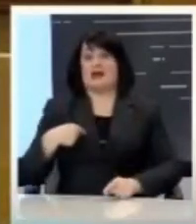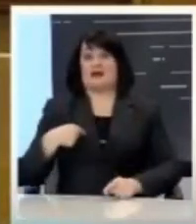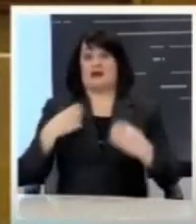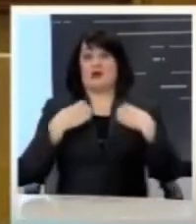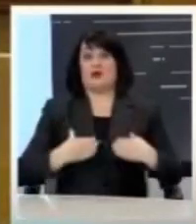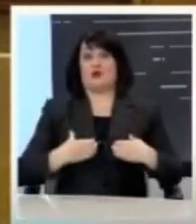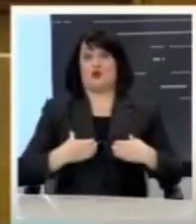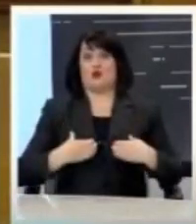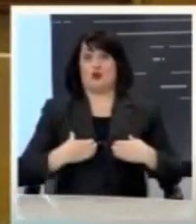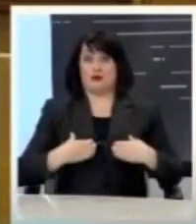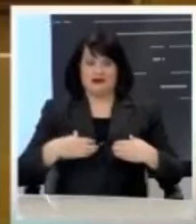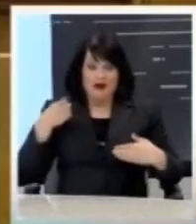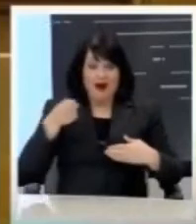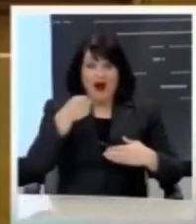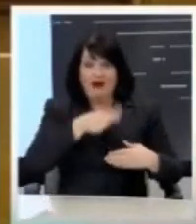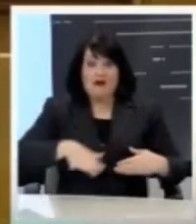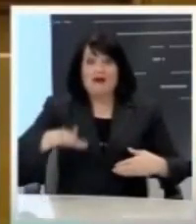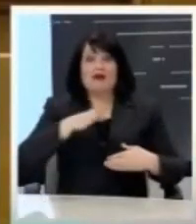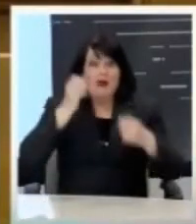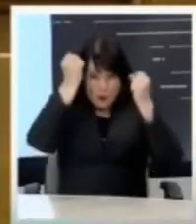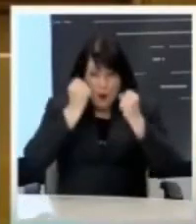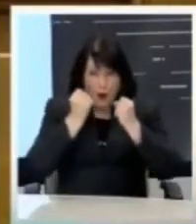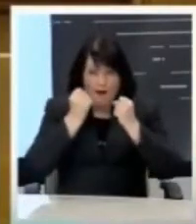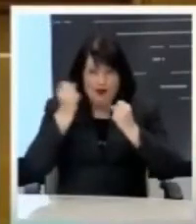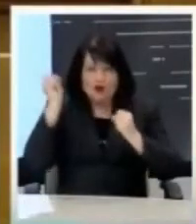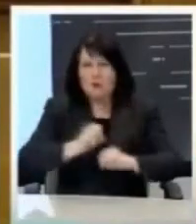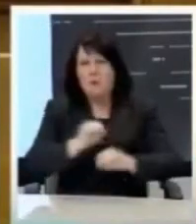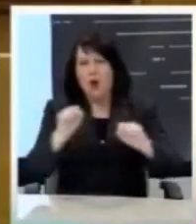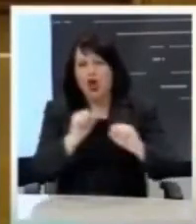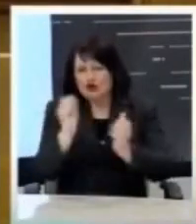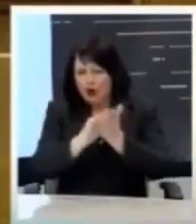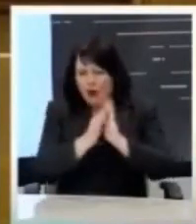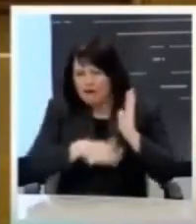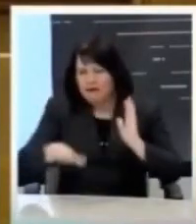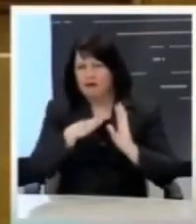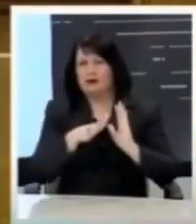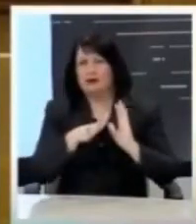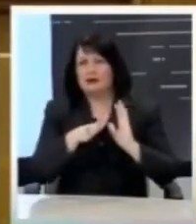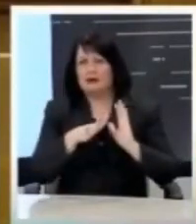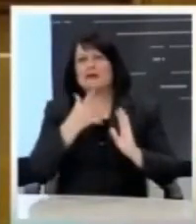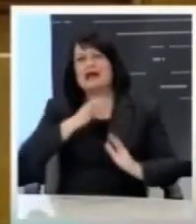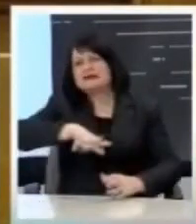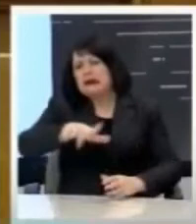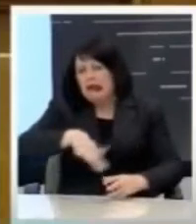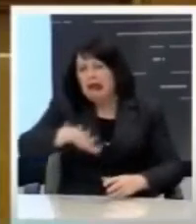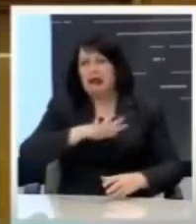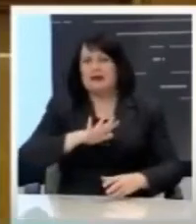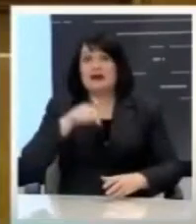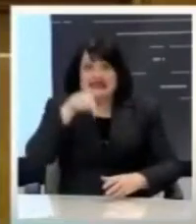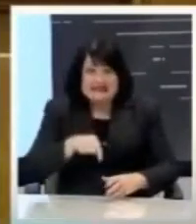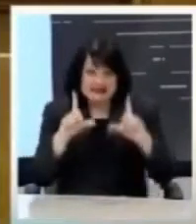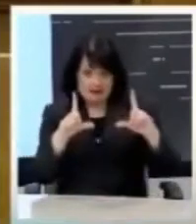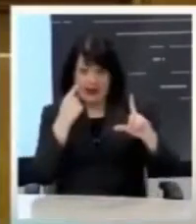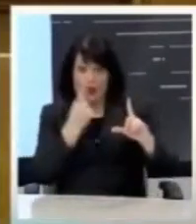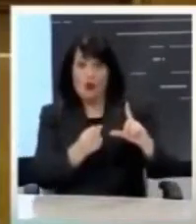έπαιζαν κλεφτοπόλεμο με τους κουκουλοφόρους και τις μολότοφ, και ποια είναι η εικόνα σήμερα. και